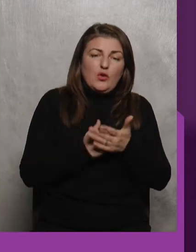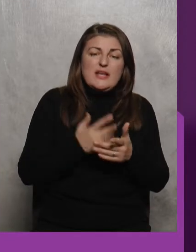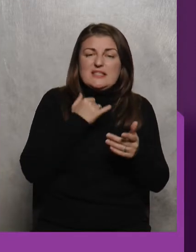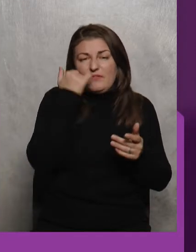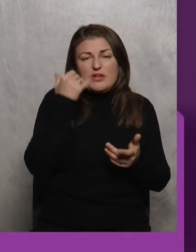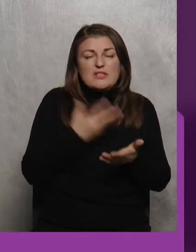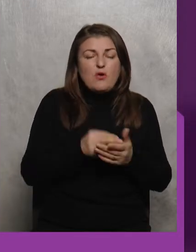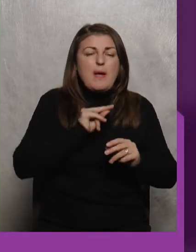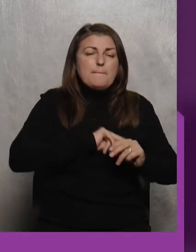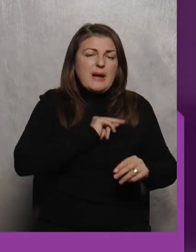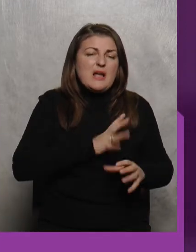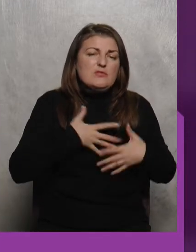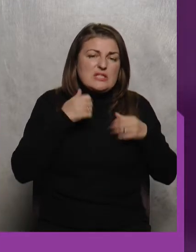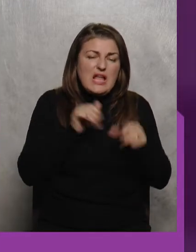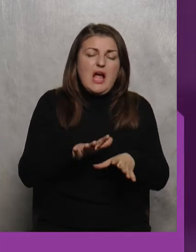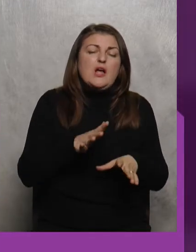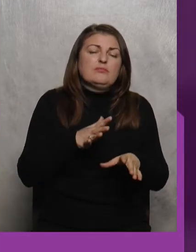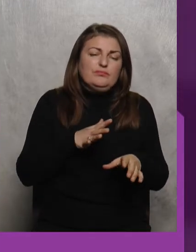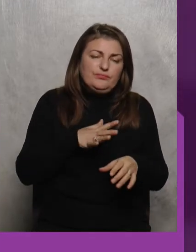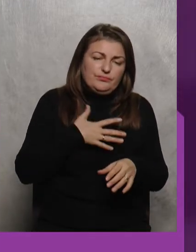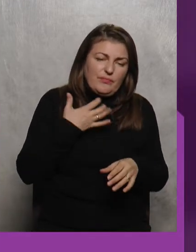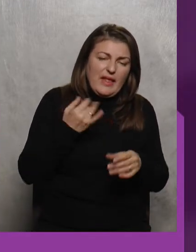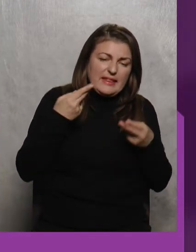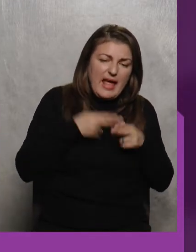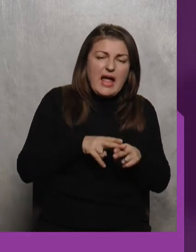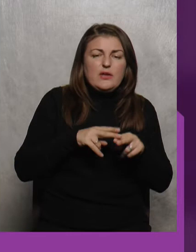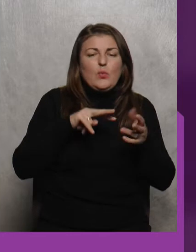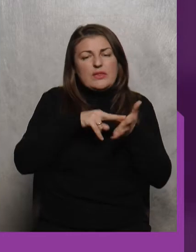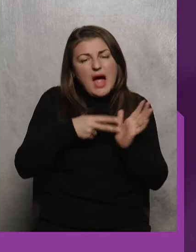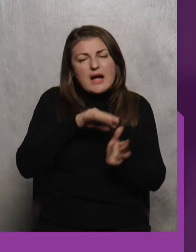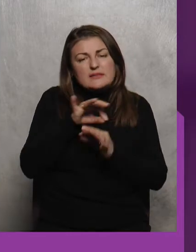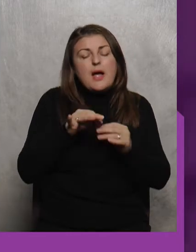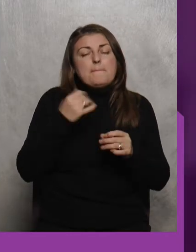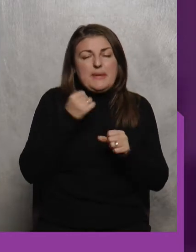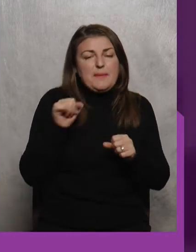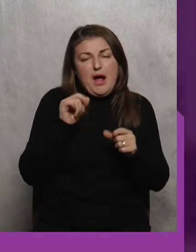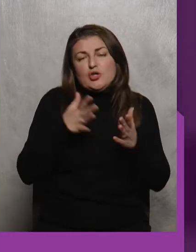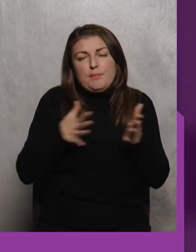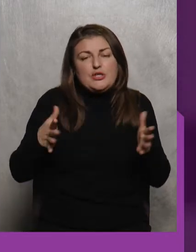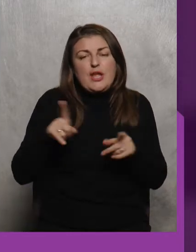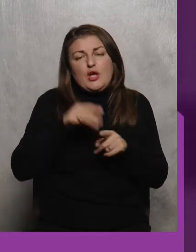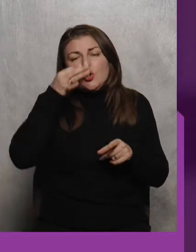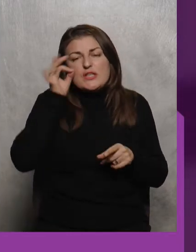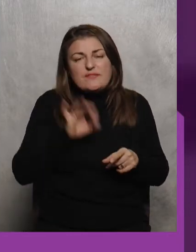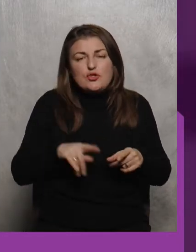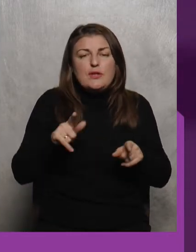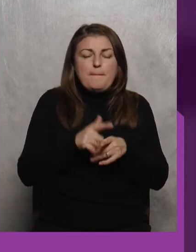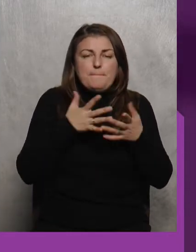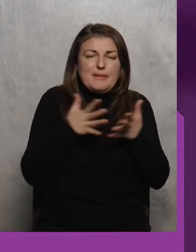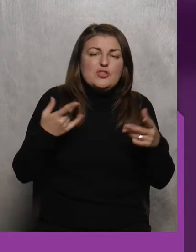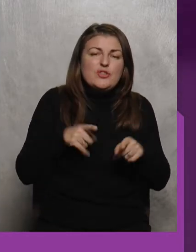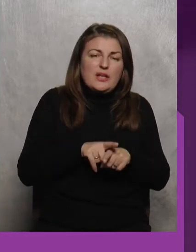завдяки своїй працездатності і наполегливості, і техніці, і тактиці перемагають більш досвідчених і